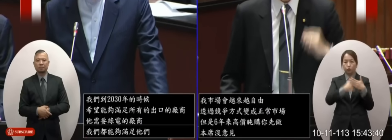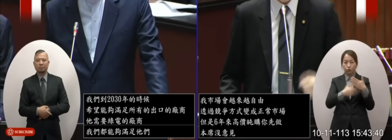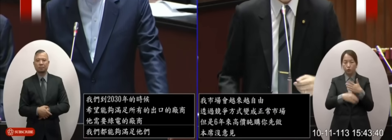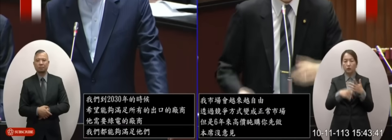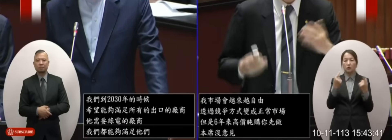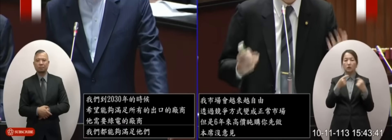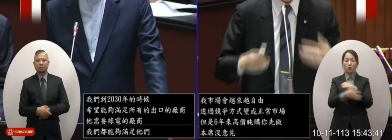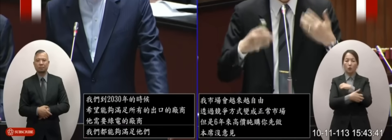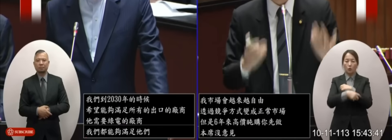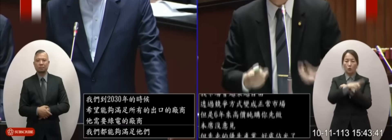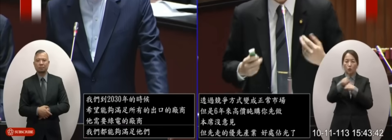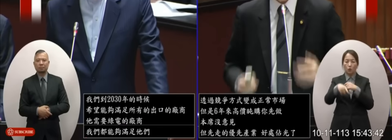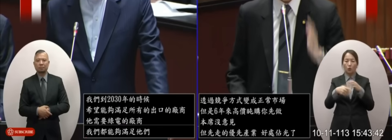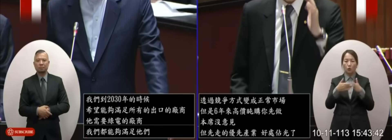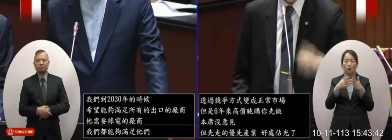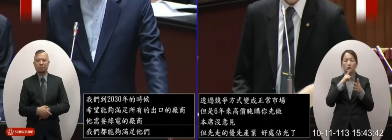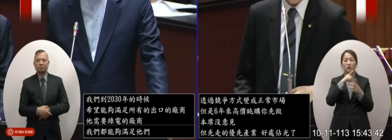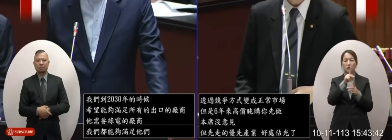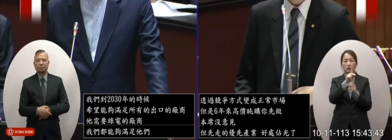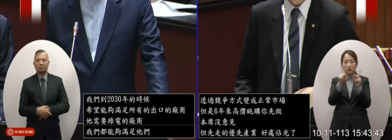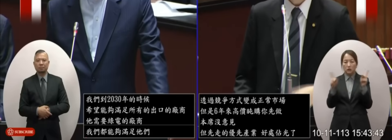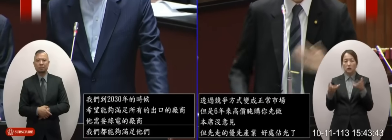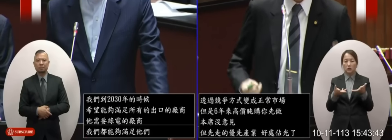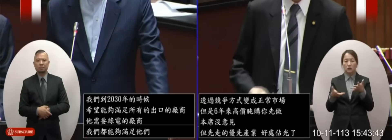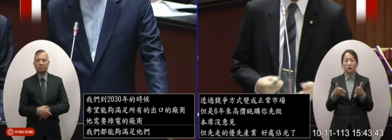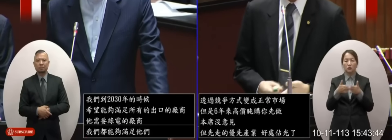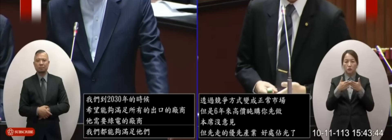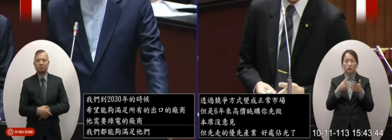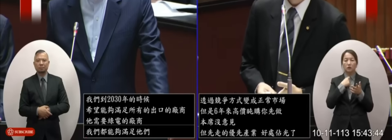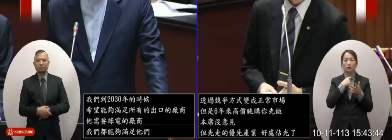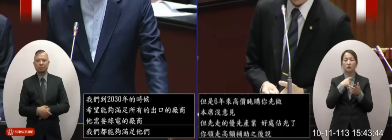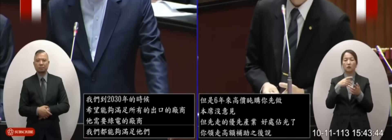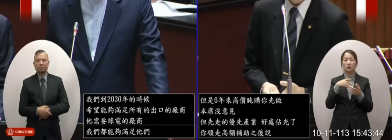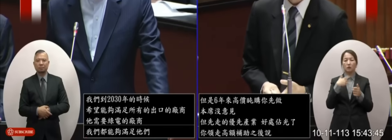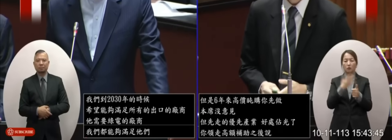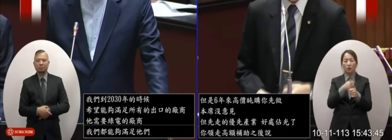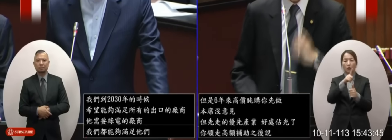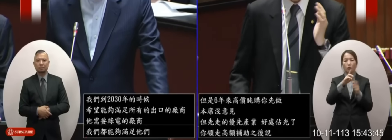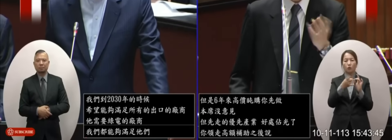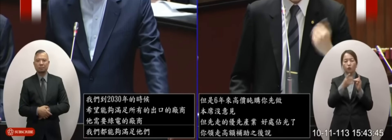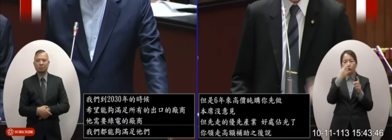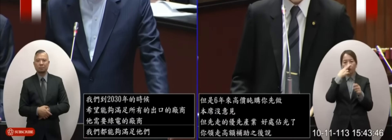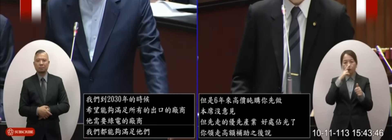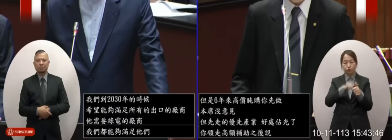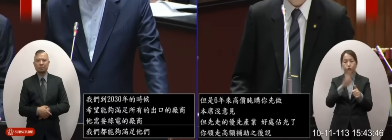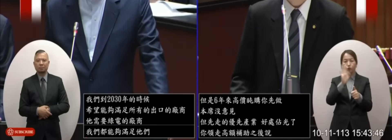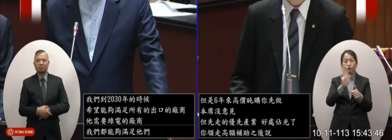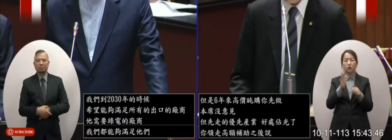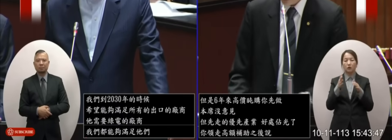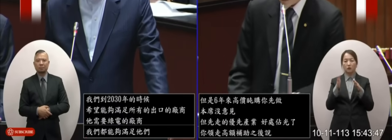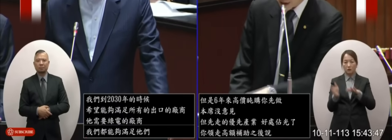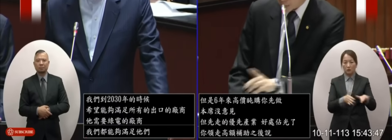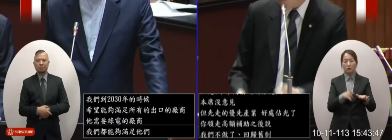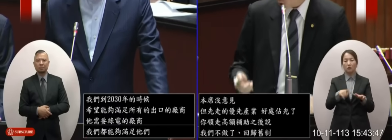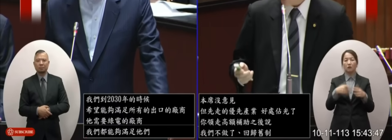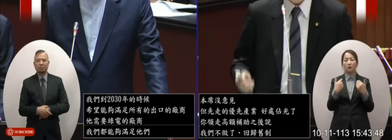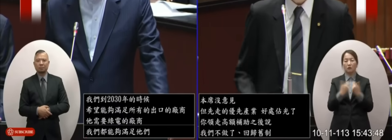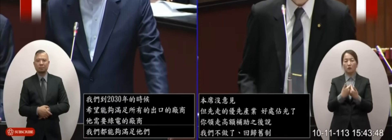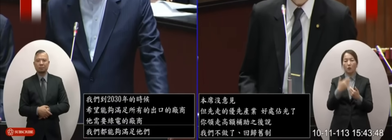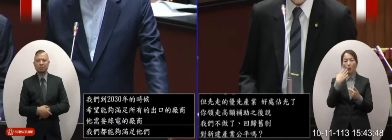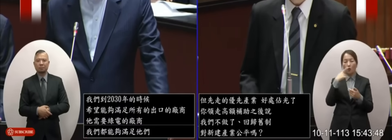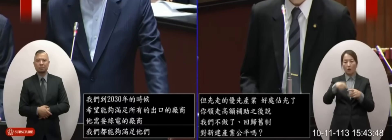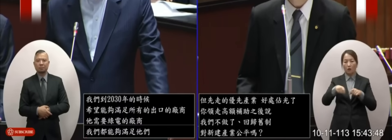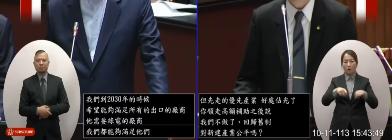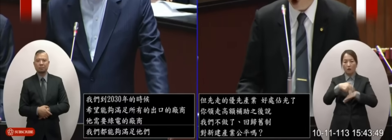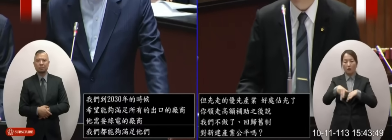有员工的问题啊，有拆分、有债务的问题，本席都了解，我也没有要拆台电的台的意思。但这些都是一个要处理的问题。但你今天不做这